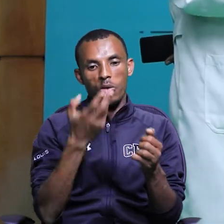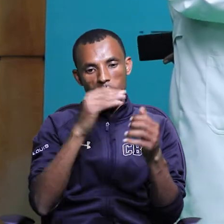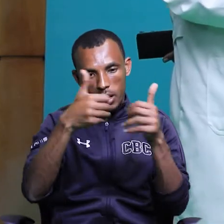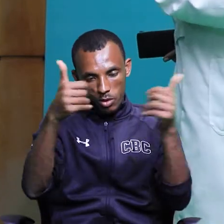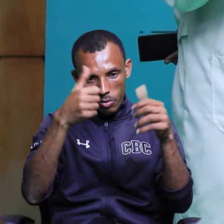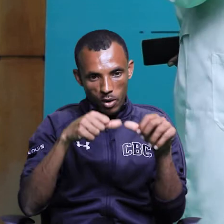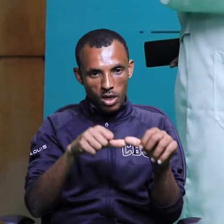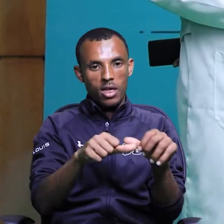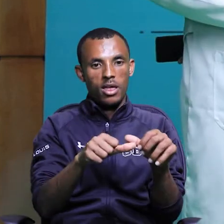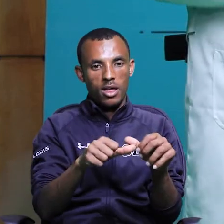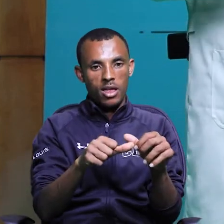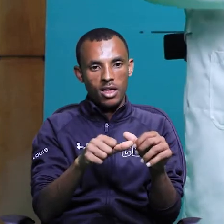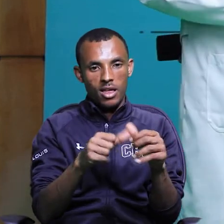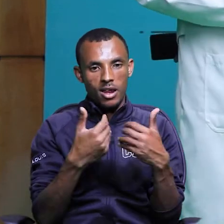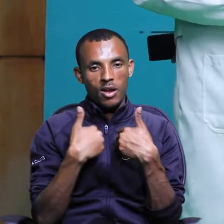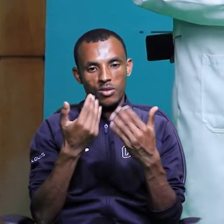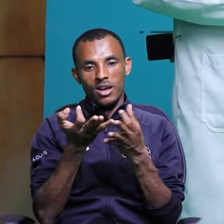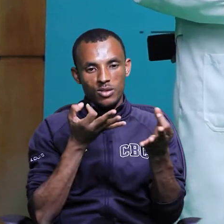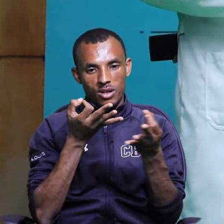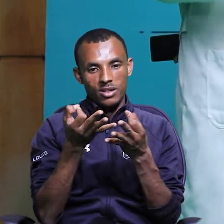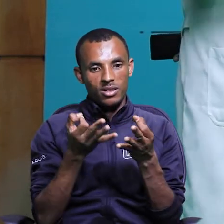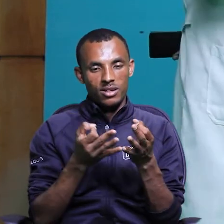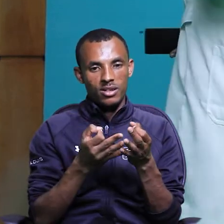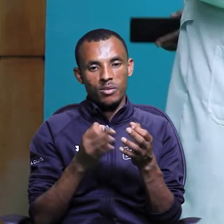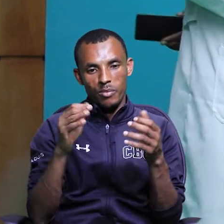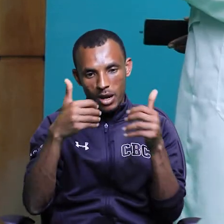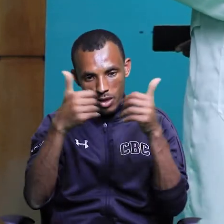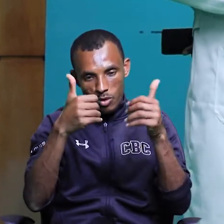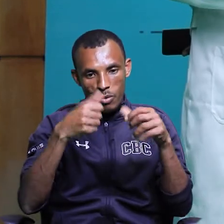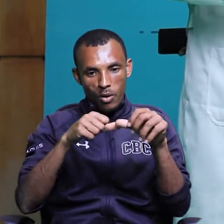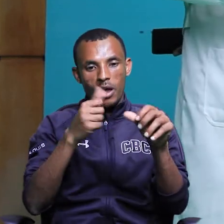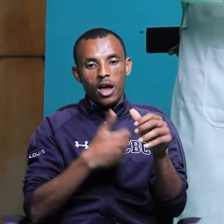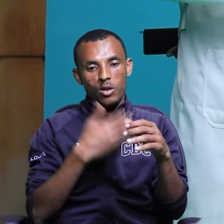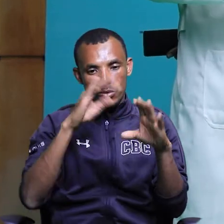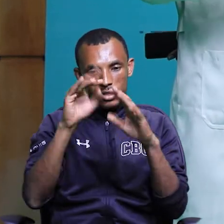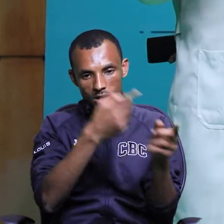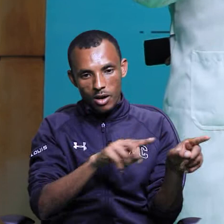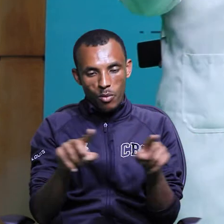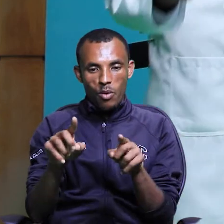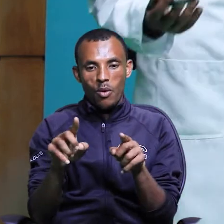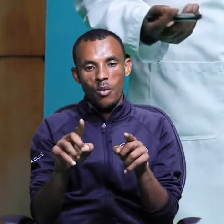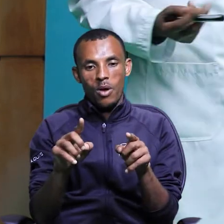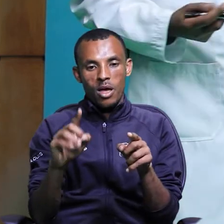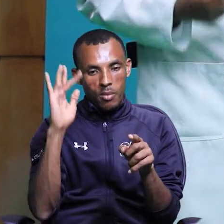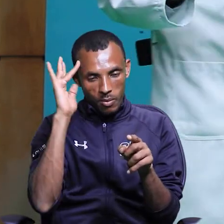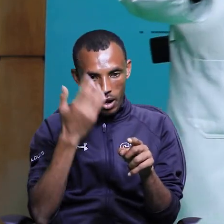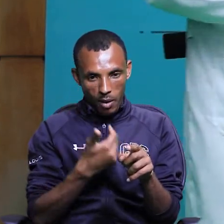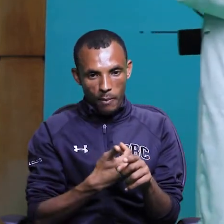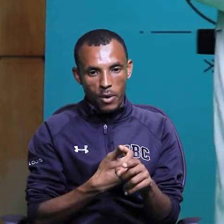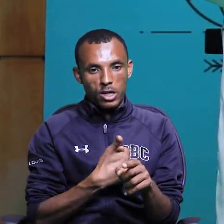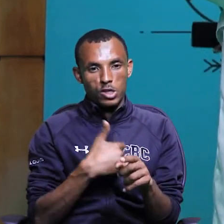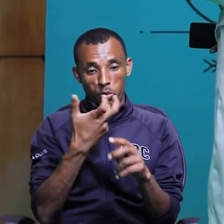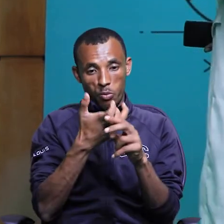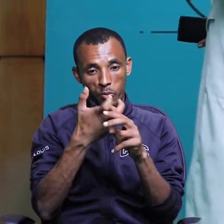በለይቶ ማቆያ እንዳሉ ተገልጿል። በለይቶ ማቆያ ካሉት ውስጥ ደግሞ የጠና ህመም ያለባቸው ወይም ሲሪየስ